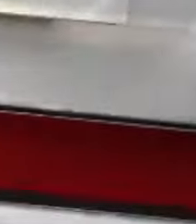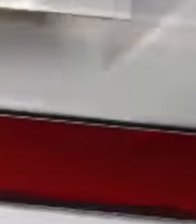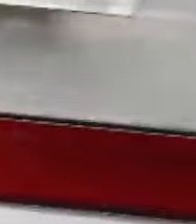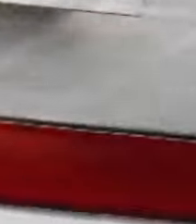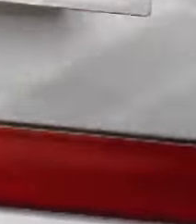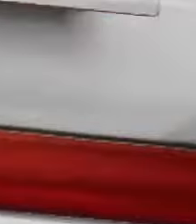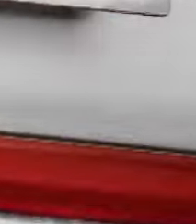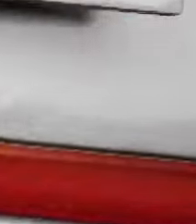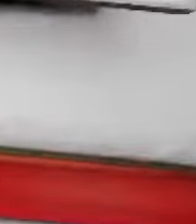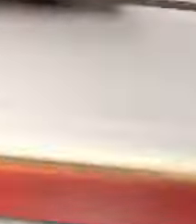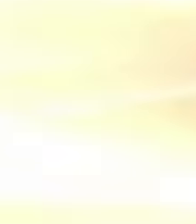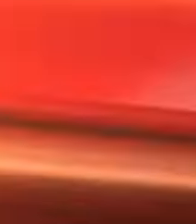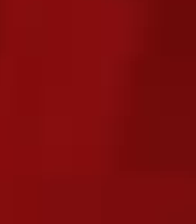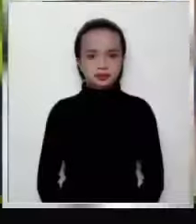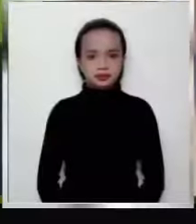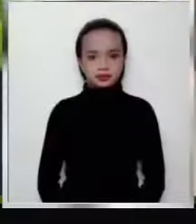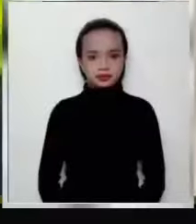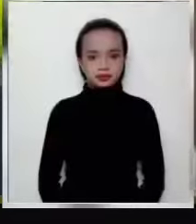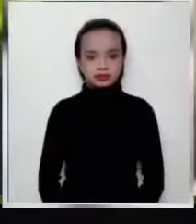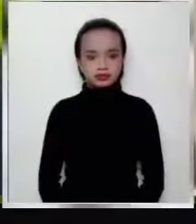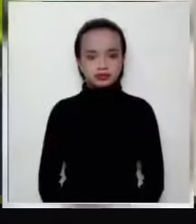Sa